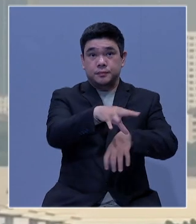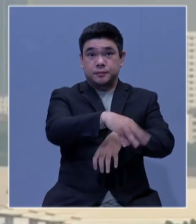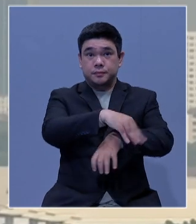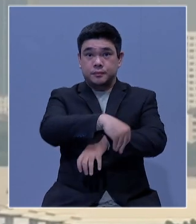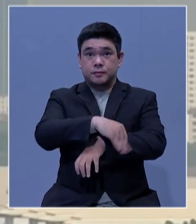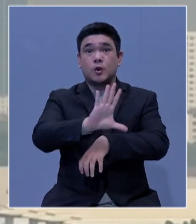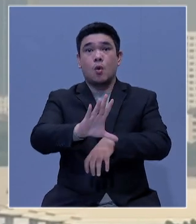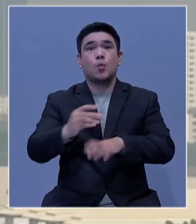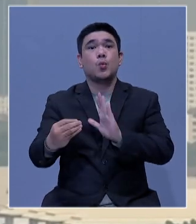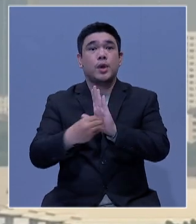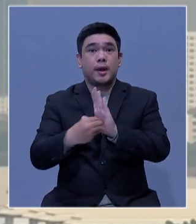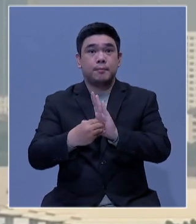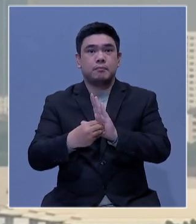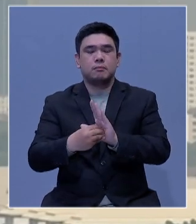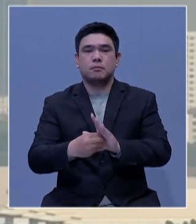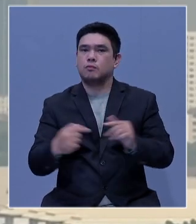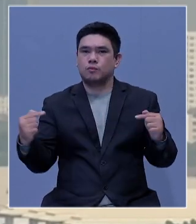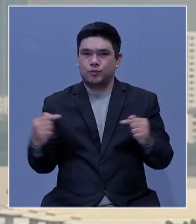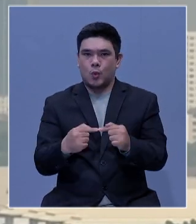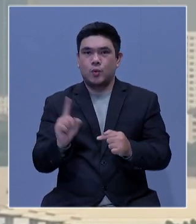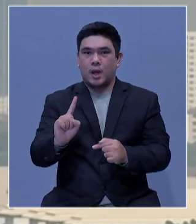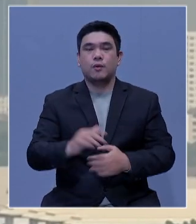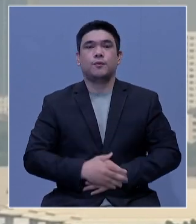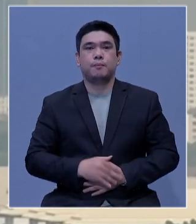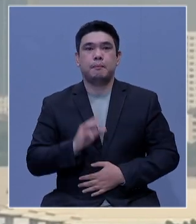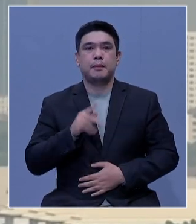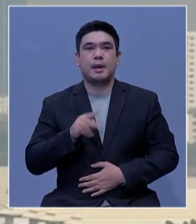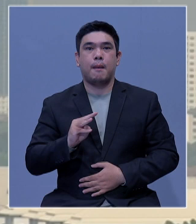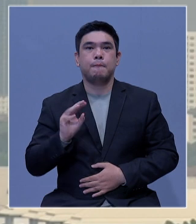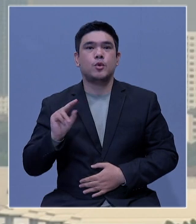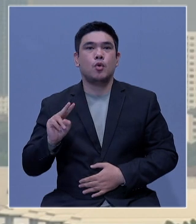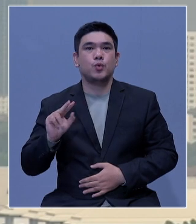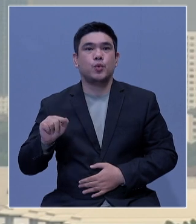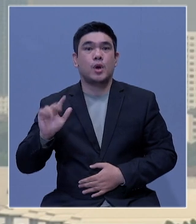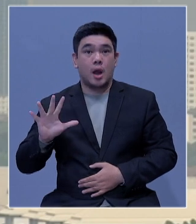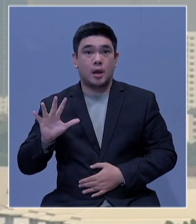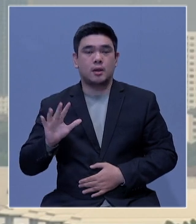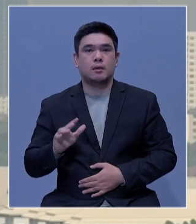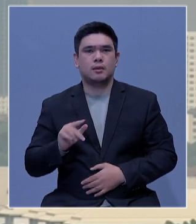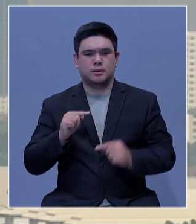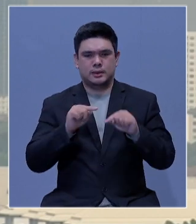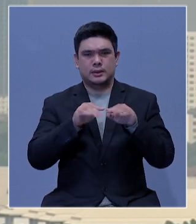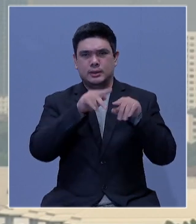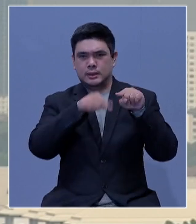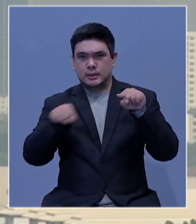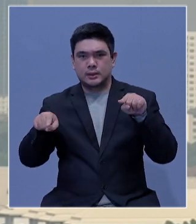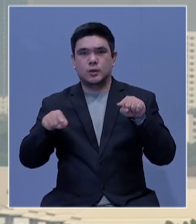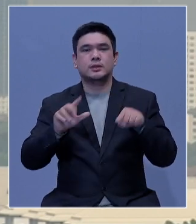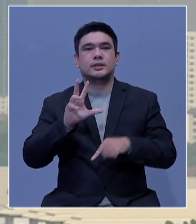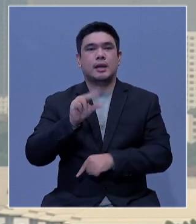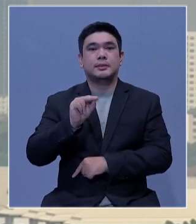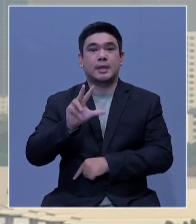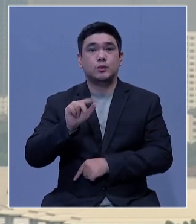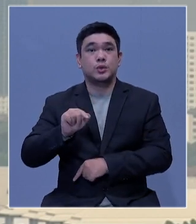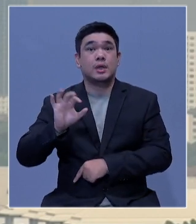กทมอันนี้ก็บอกตรงกันว่าฝุ่น PM 2.5ในกทมค่าเฉลี่ยอยู่ที่33.9